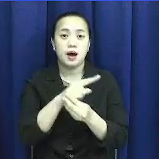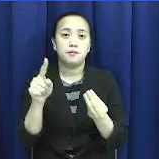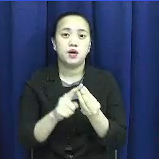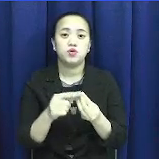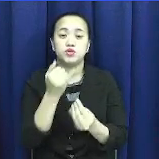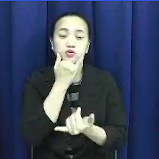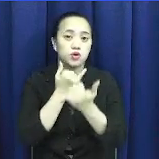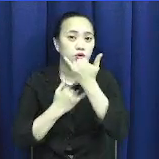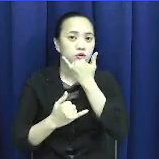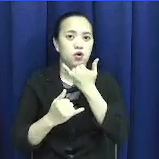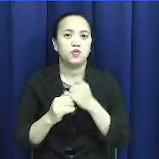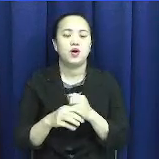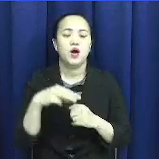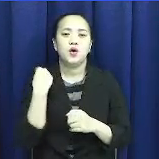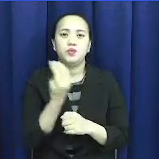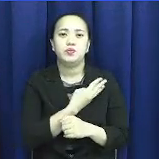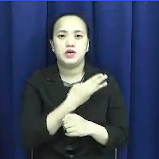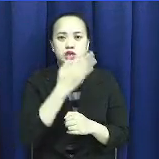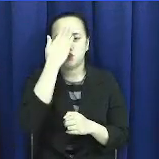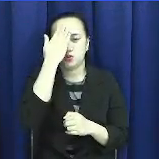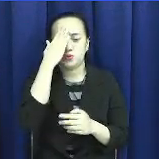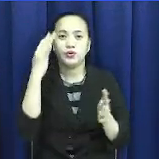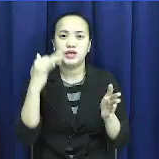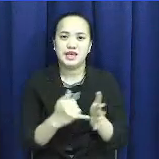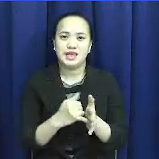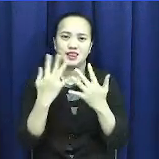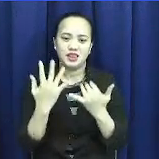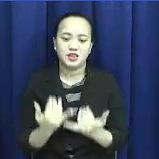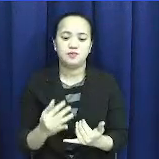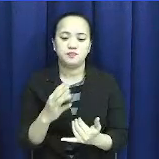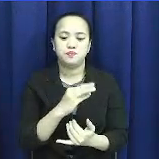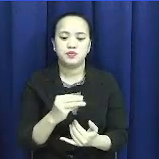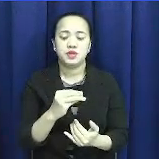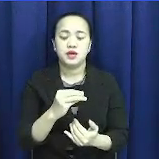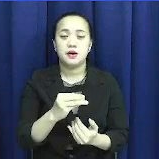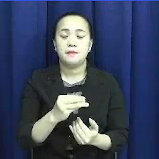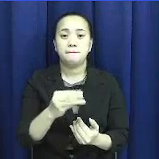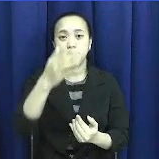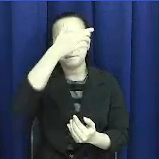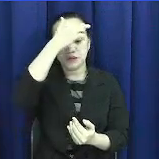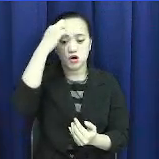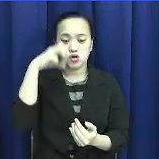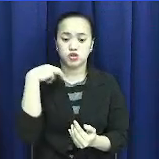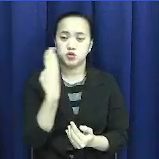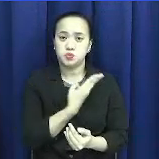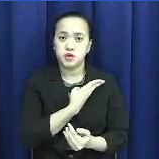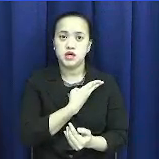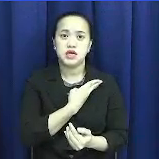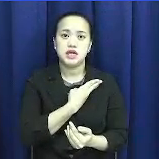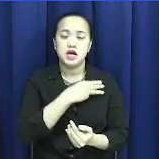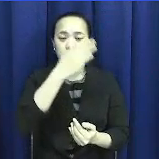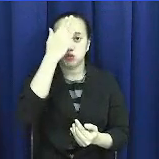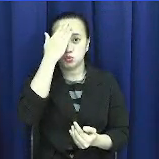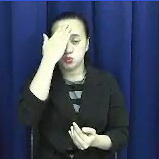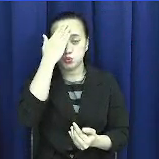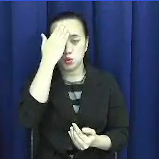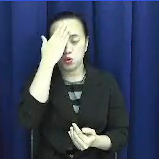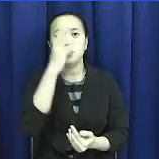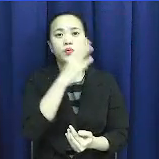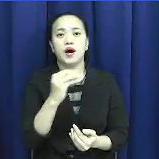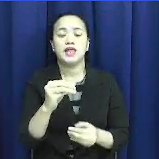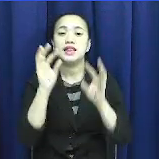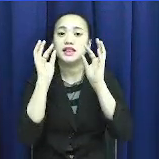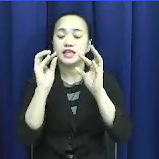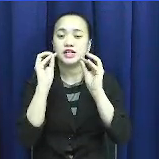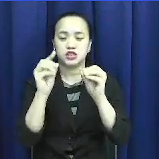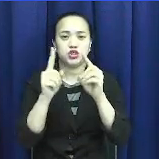natin itong masasawata. Ano po? Sapagkat master na po natin at alam na po natin yung totoong katuruan po natin.